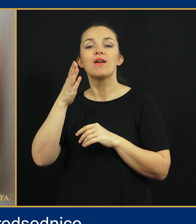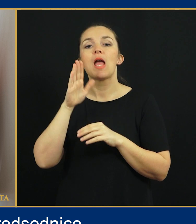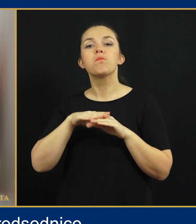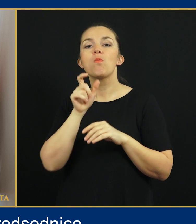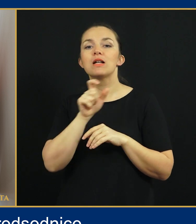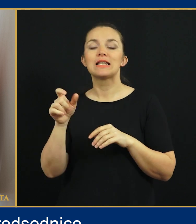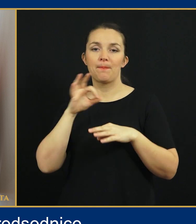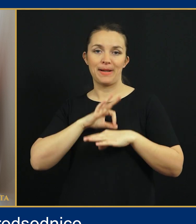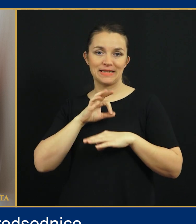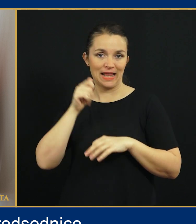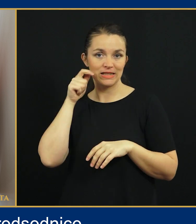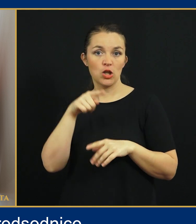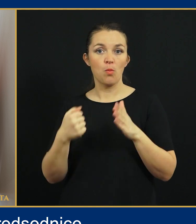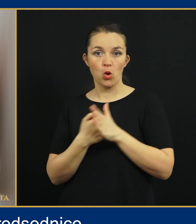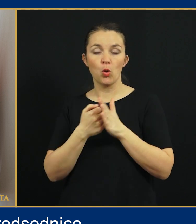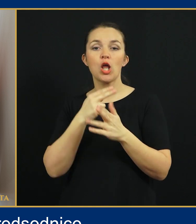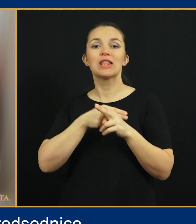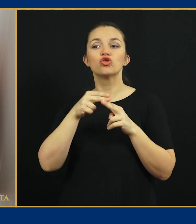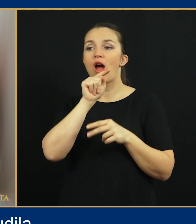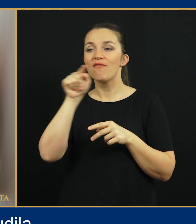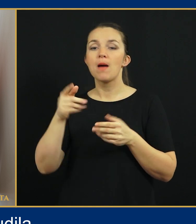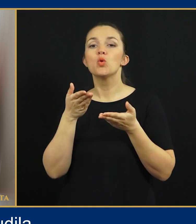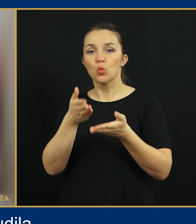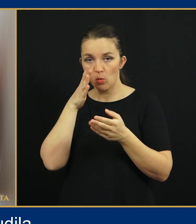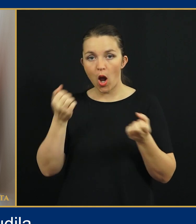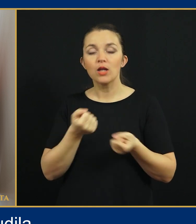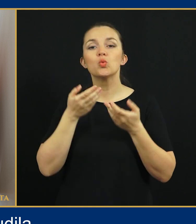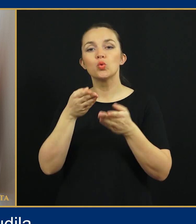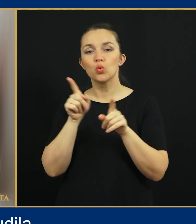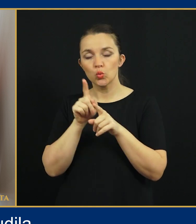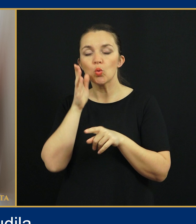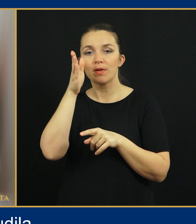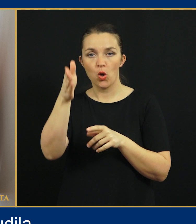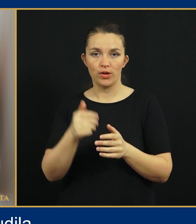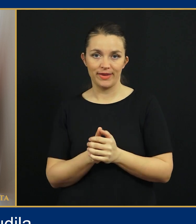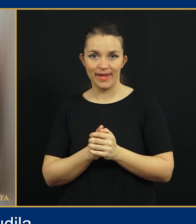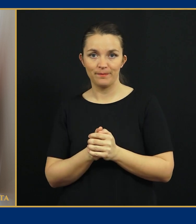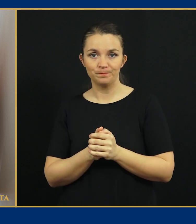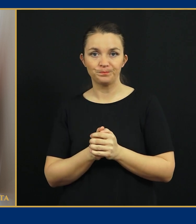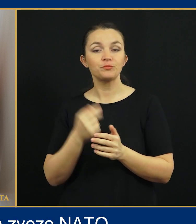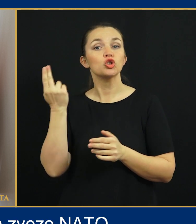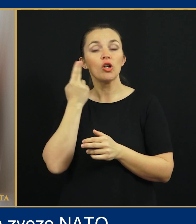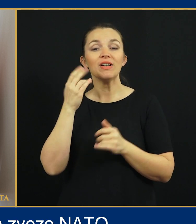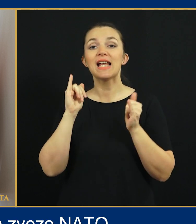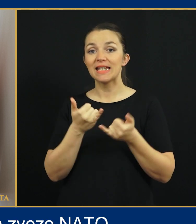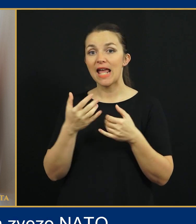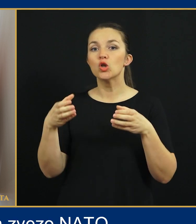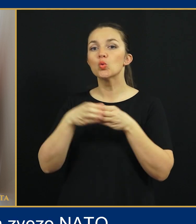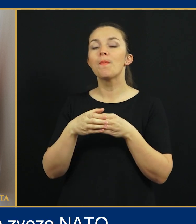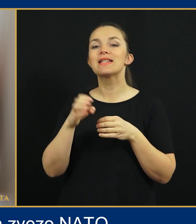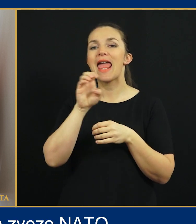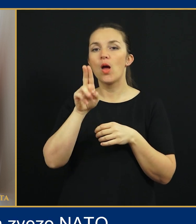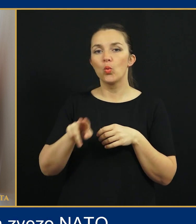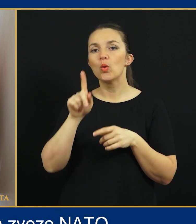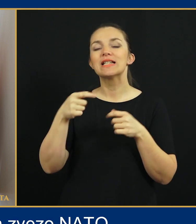po besedah predsednice to podporo državam nudi in jo bo aktivno nudila tudi v prihodnje. Slovenija je skupaj z